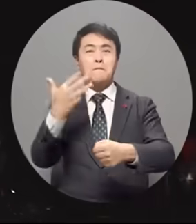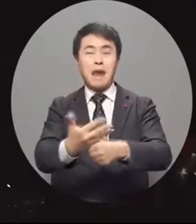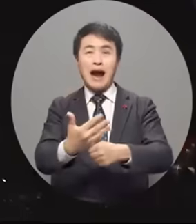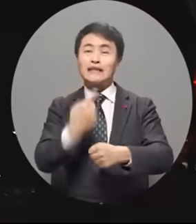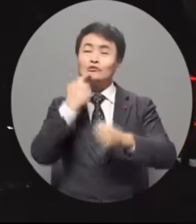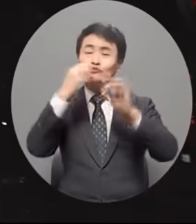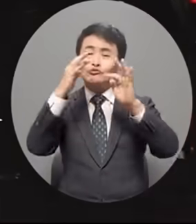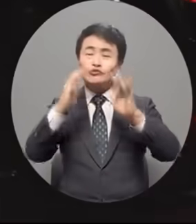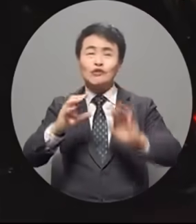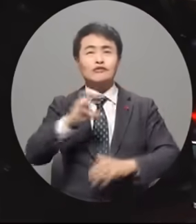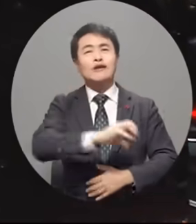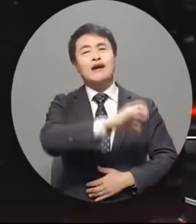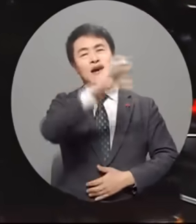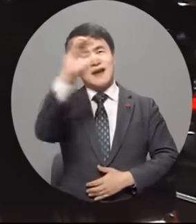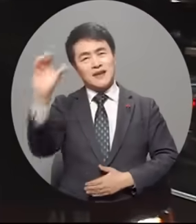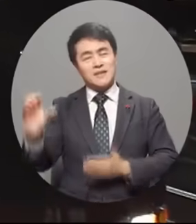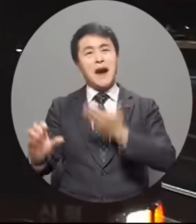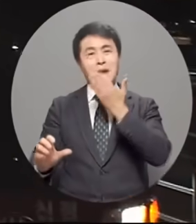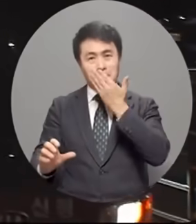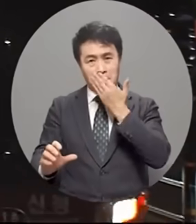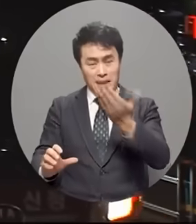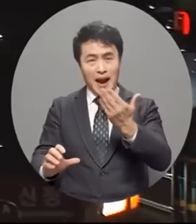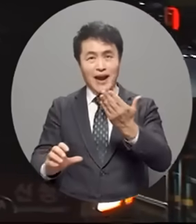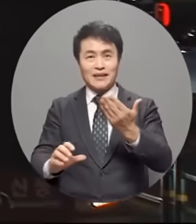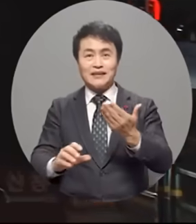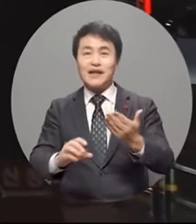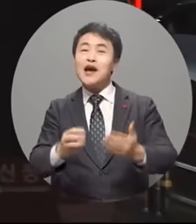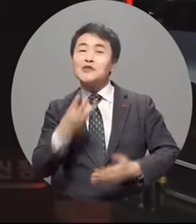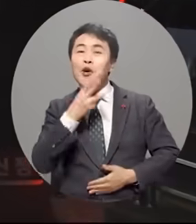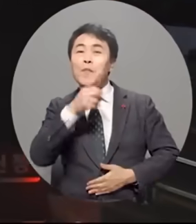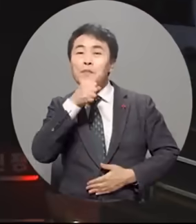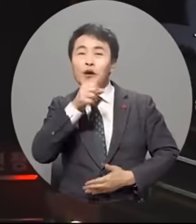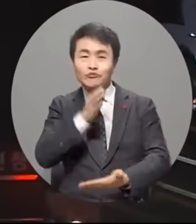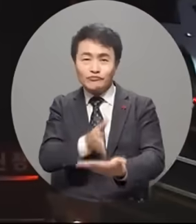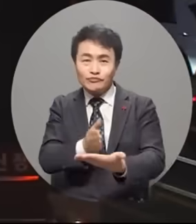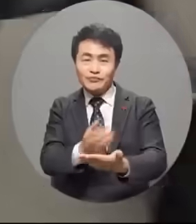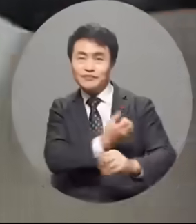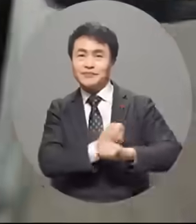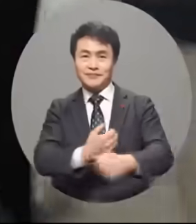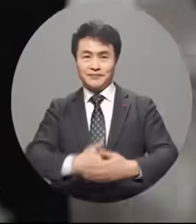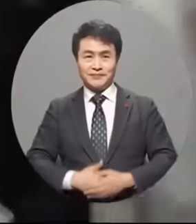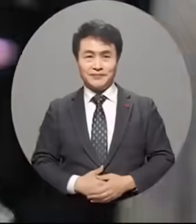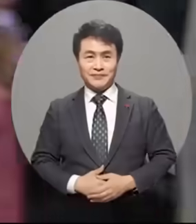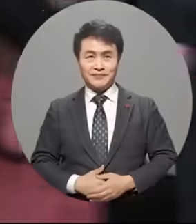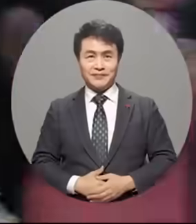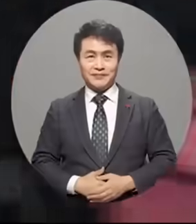크리스마스가 될 것으로 보입니다. 지금까지 서울 명동거리에서 전해드렸습니다.